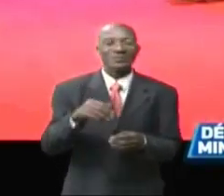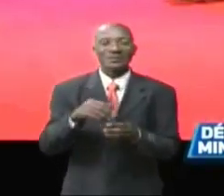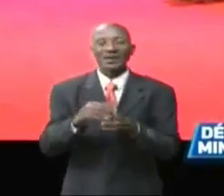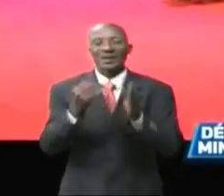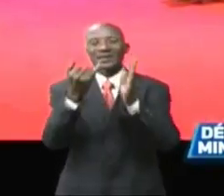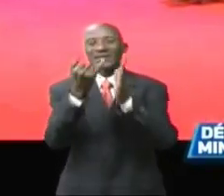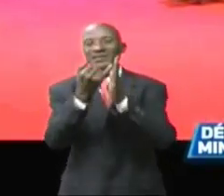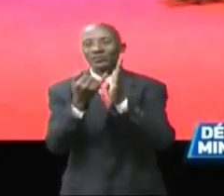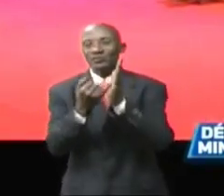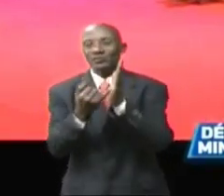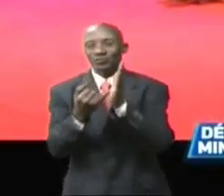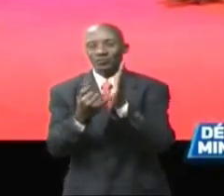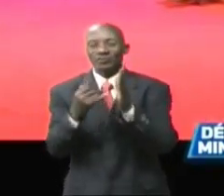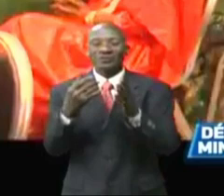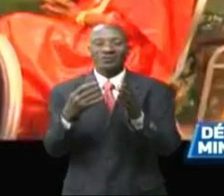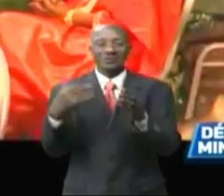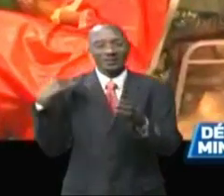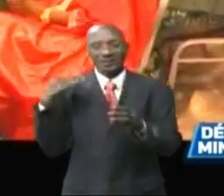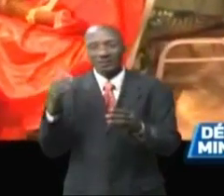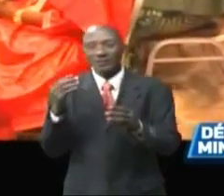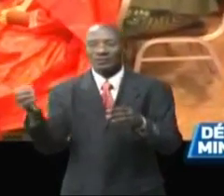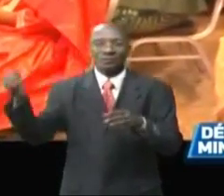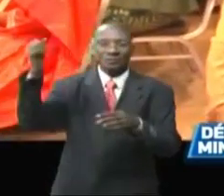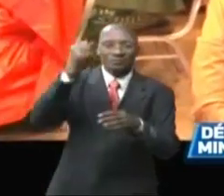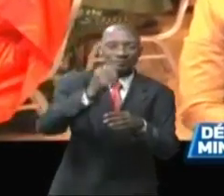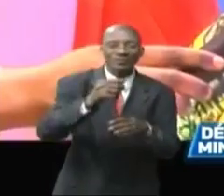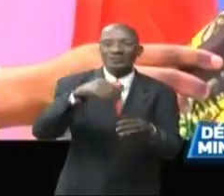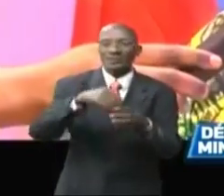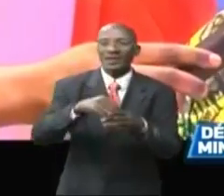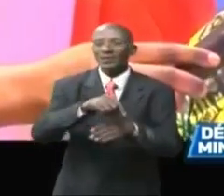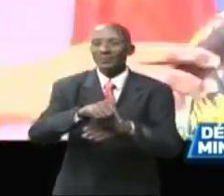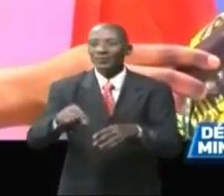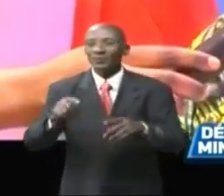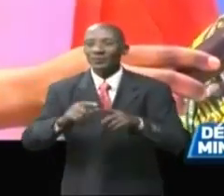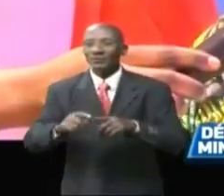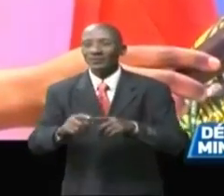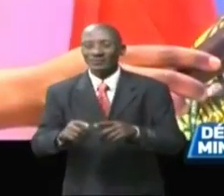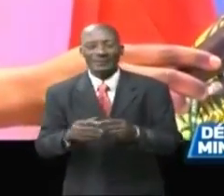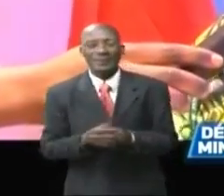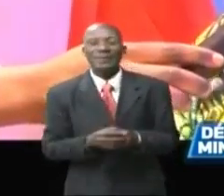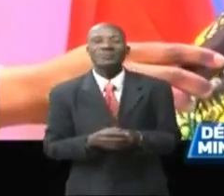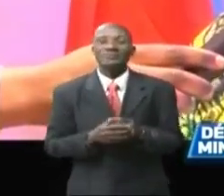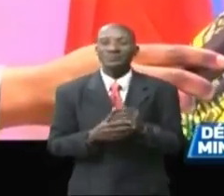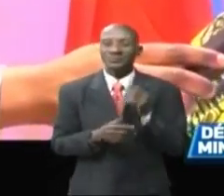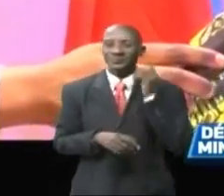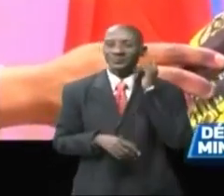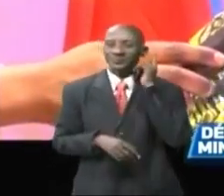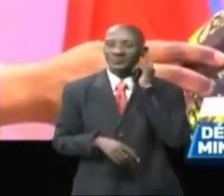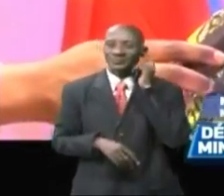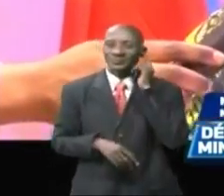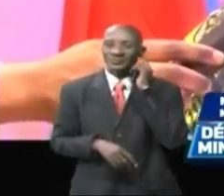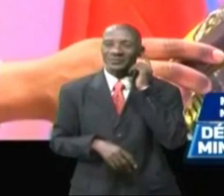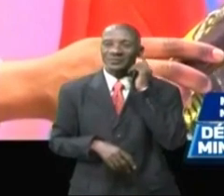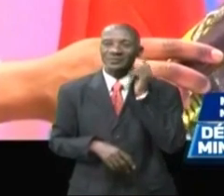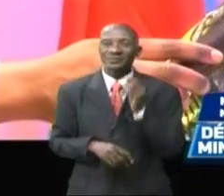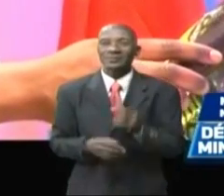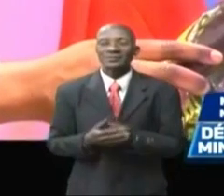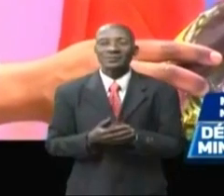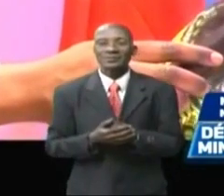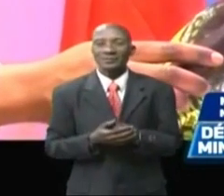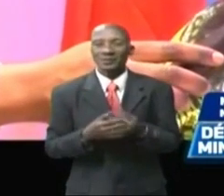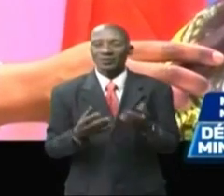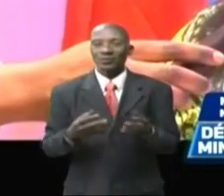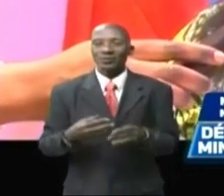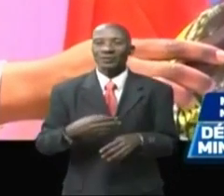accompagner les résolutions qui sortiront de ces assises. Permettez-moi de rendre un vibrant hommage au président